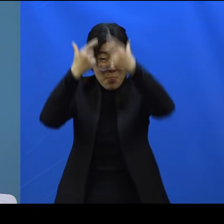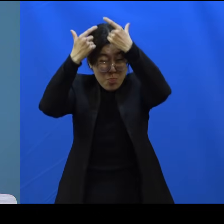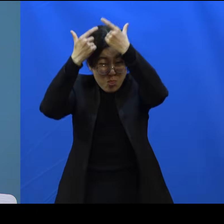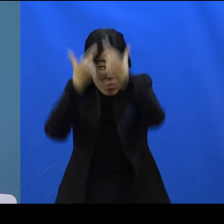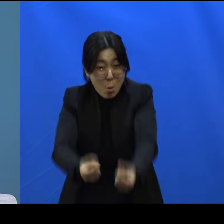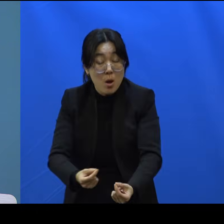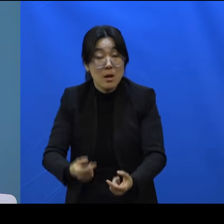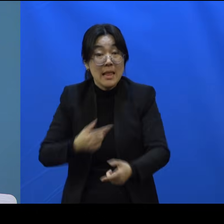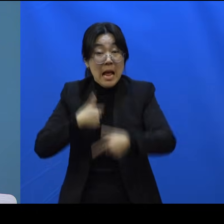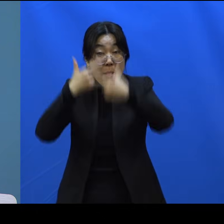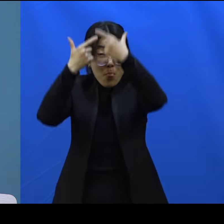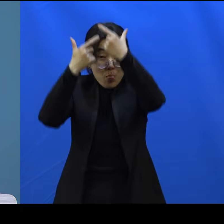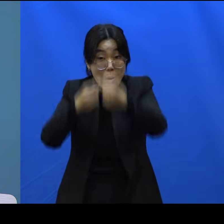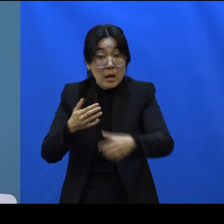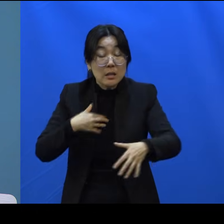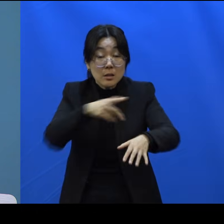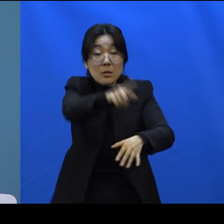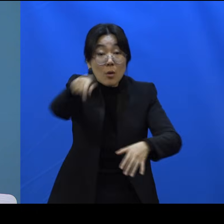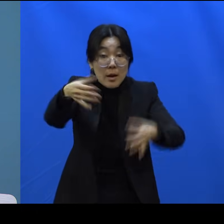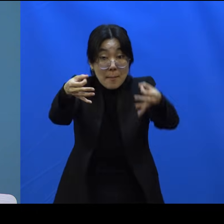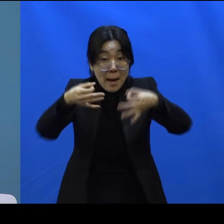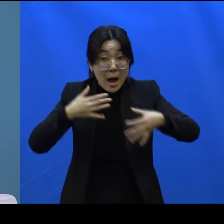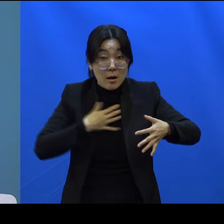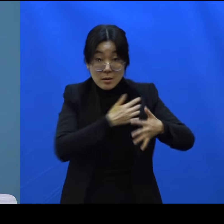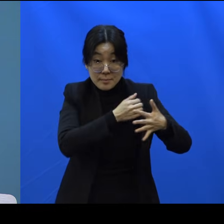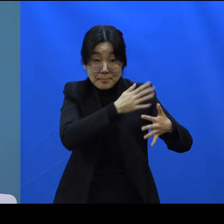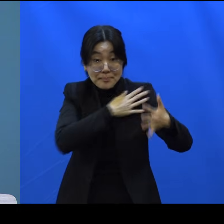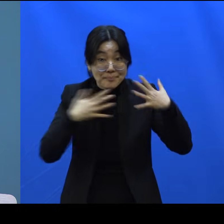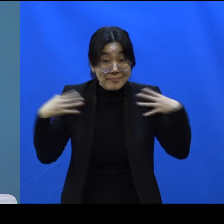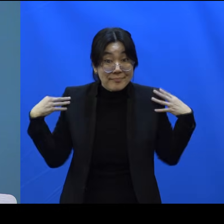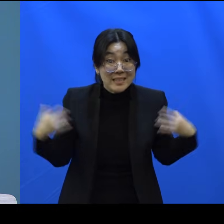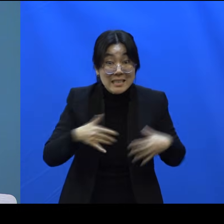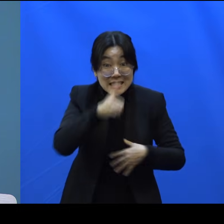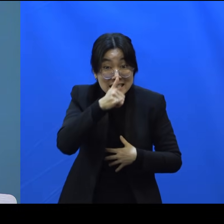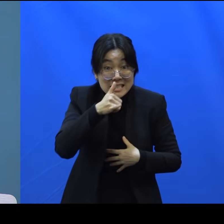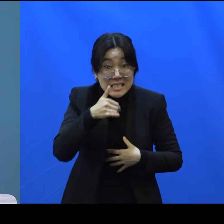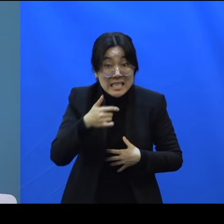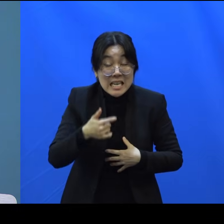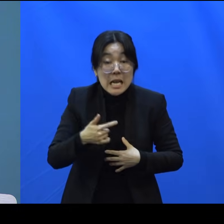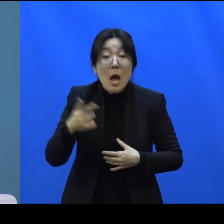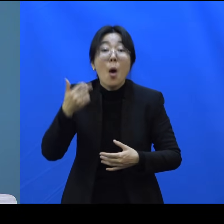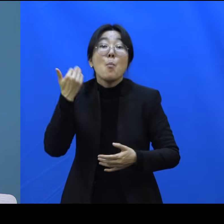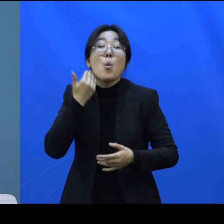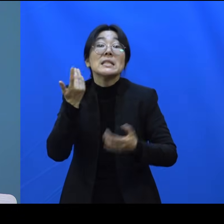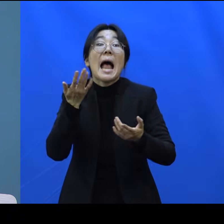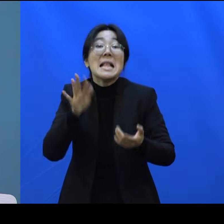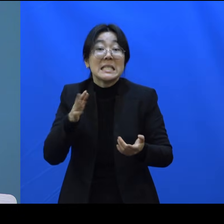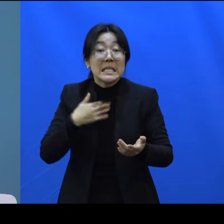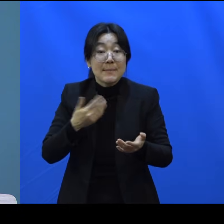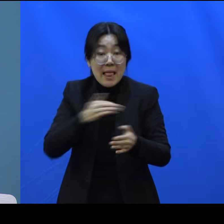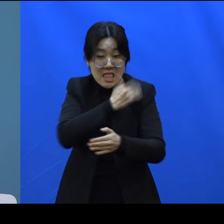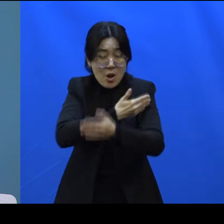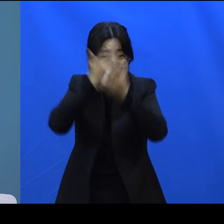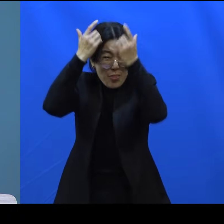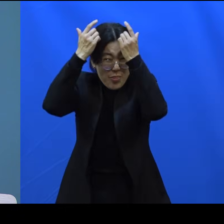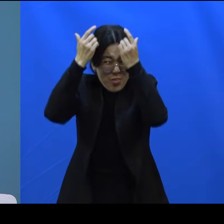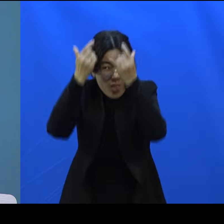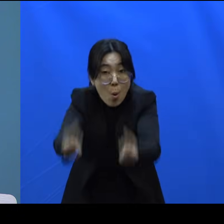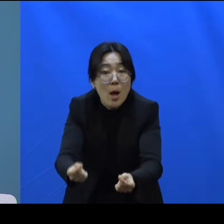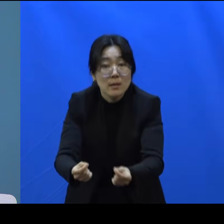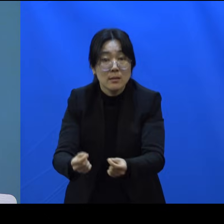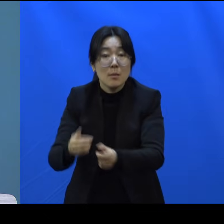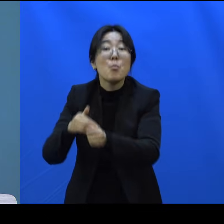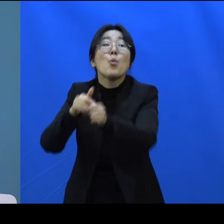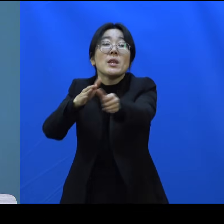예수님은 눈에 보이는 존재라면 성령은 보이지 않는 예수님이에요. 보혜사예요. 내 곁에 똑같이